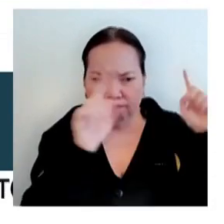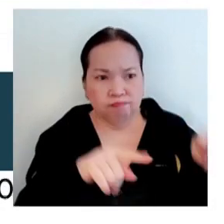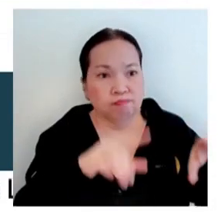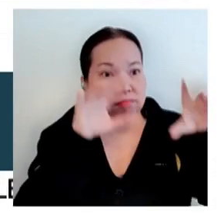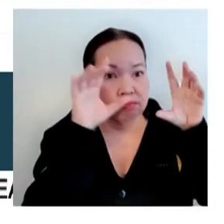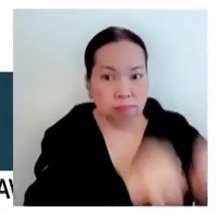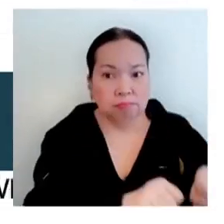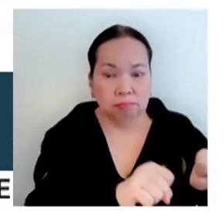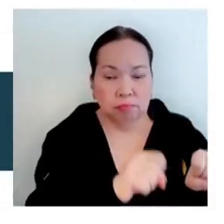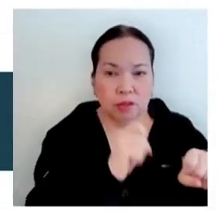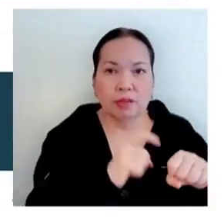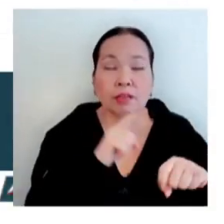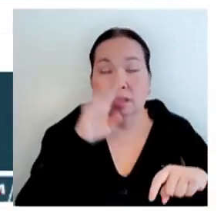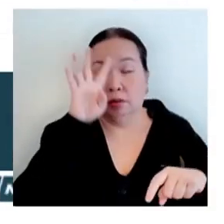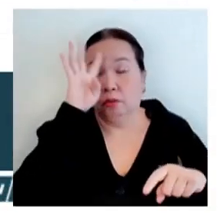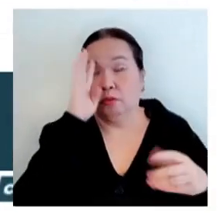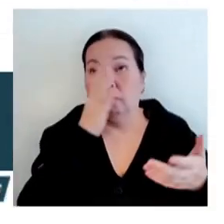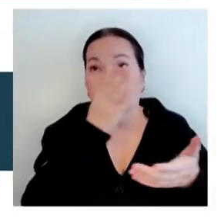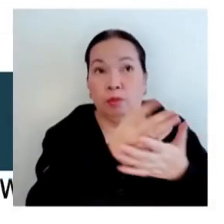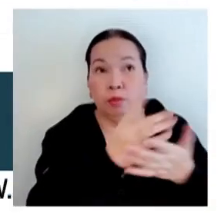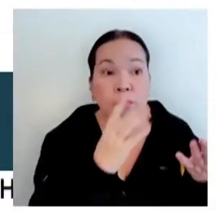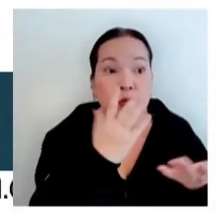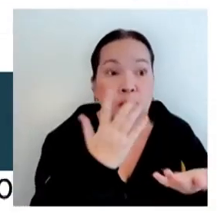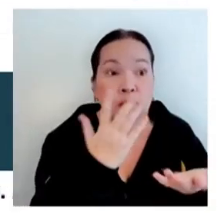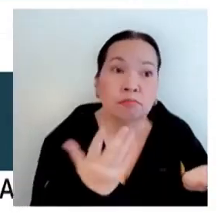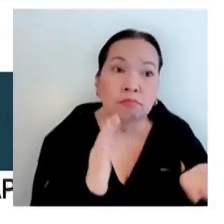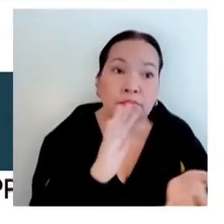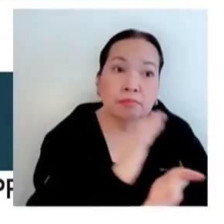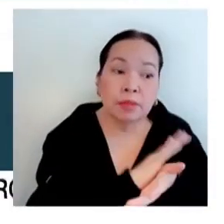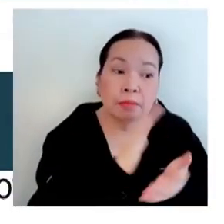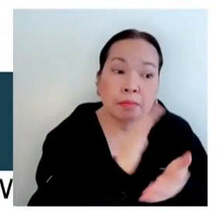pumunta sa isang lugar mag-raid kung wala silang